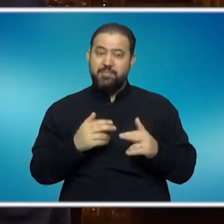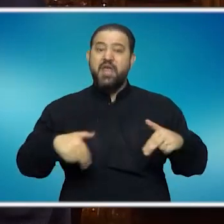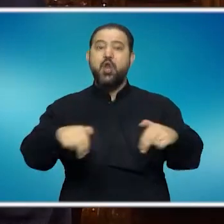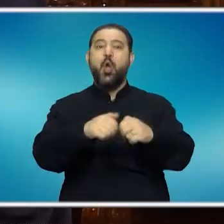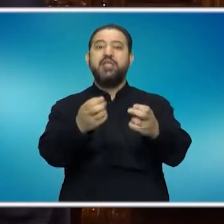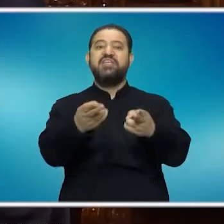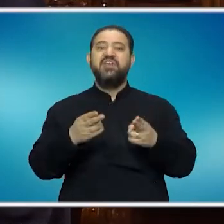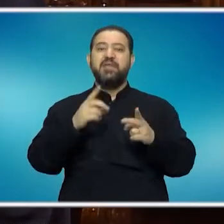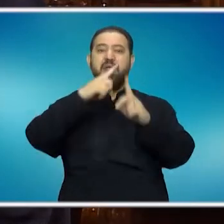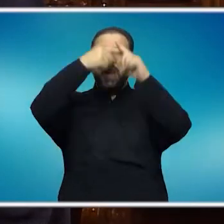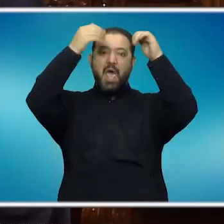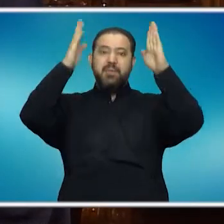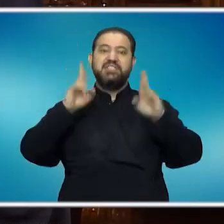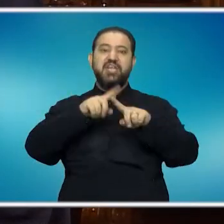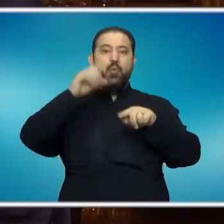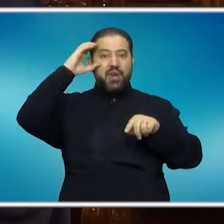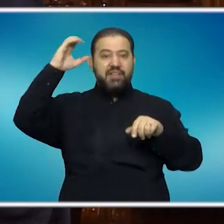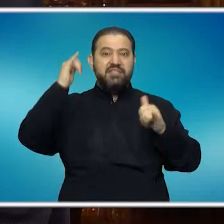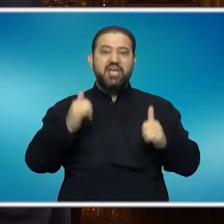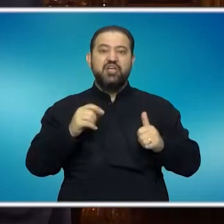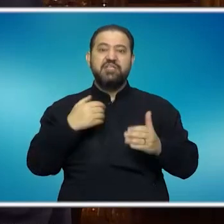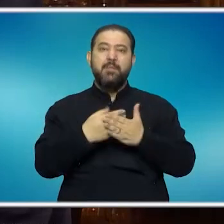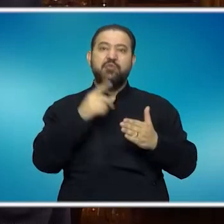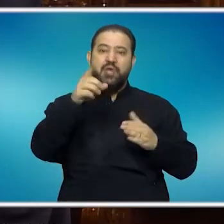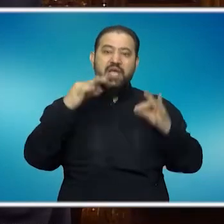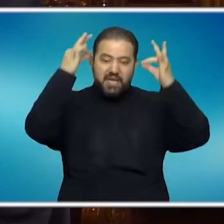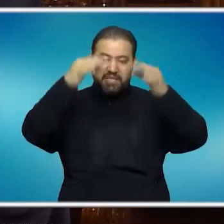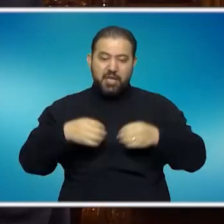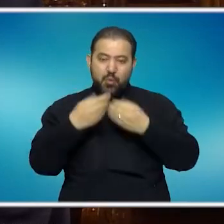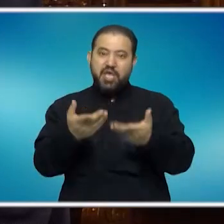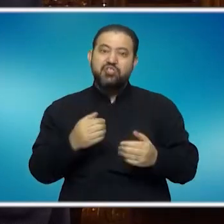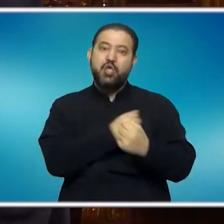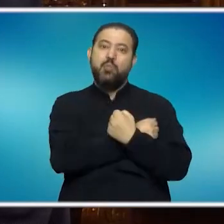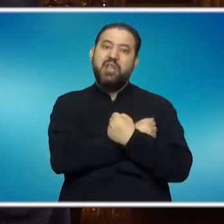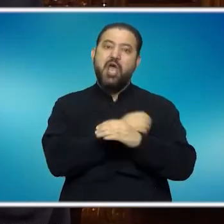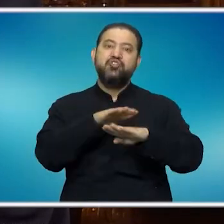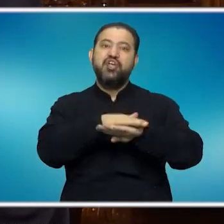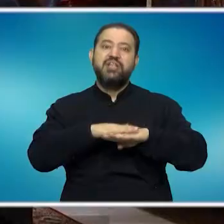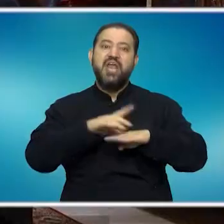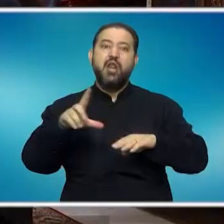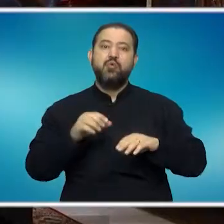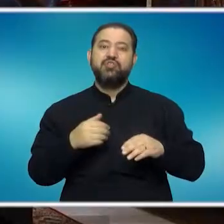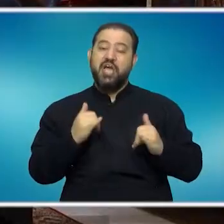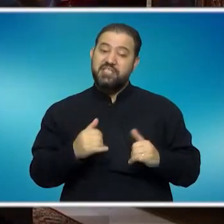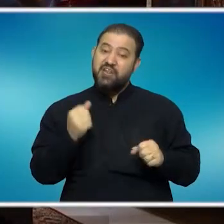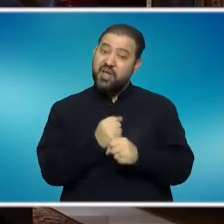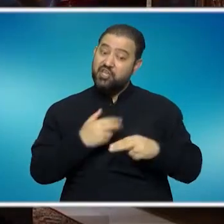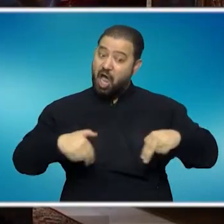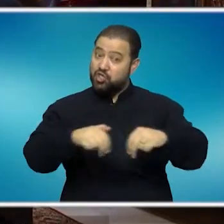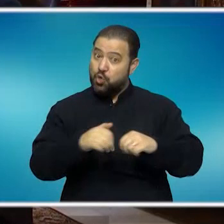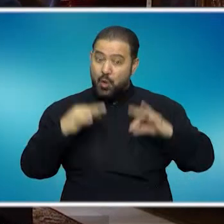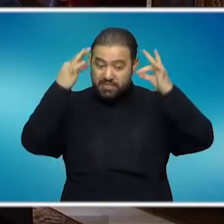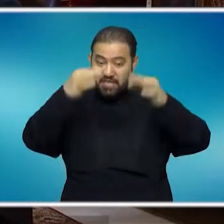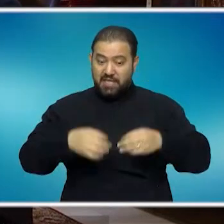iertare, noi să venim la biserică cu credința aceasta că El ne dă iubirea Lui și ne dă iertarea Lui, dar asta ne angajează să-i dăruim și